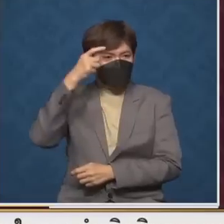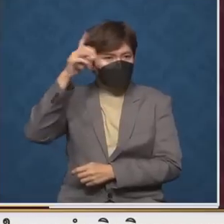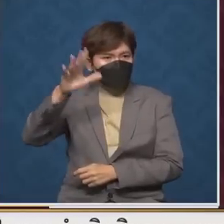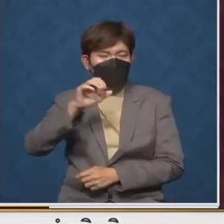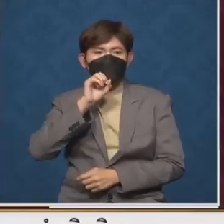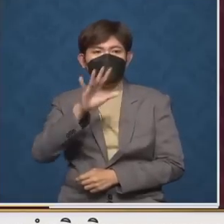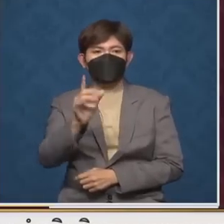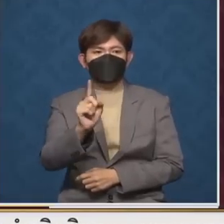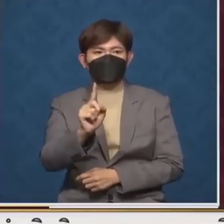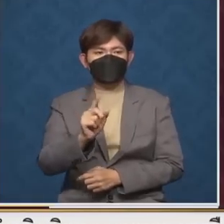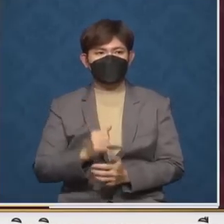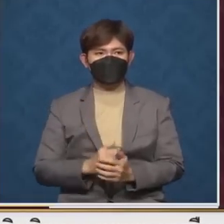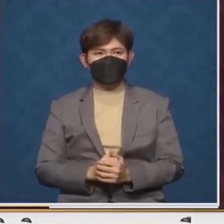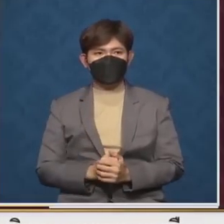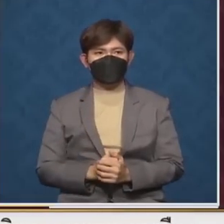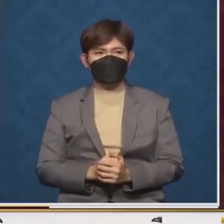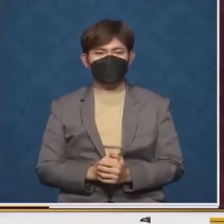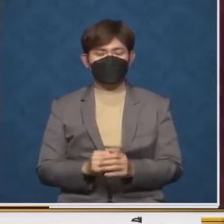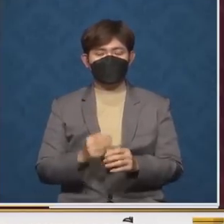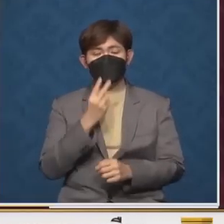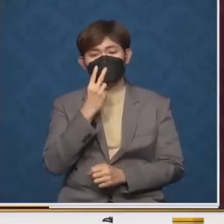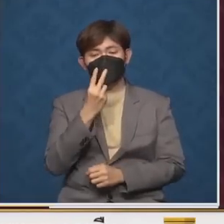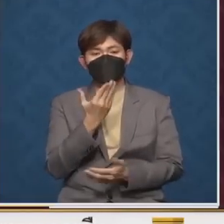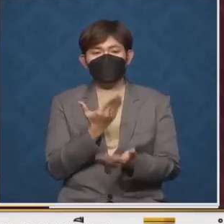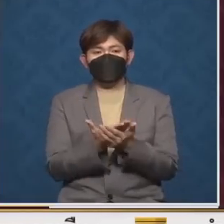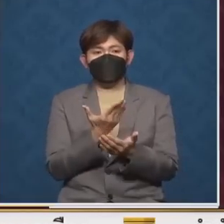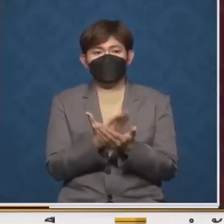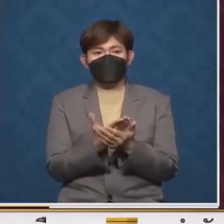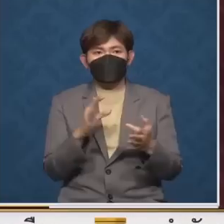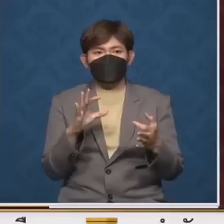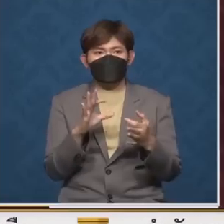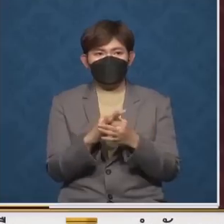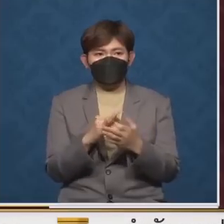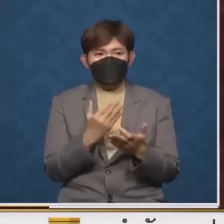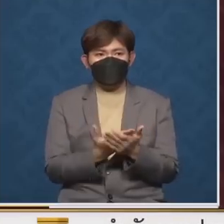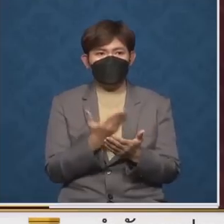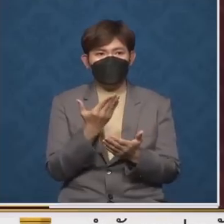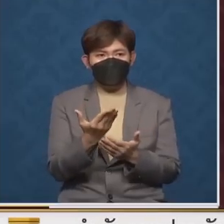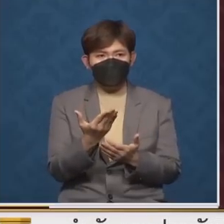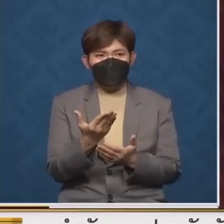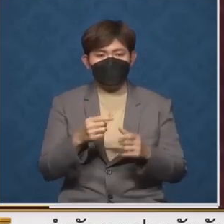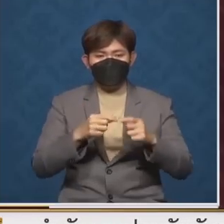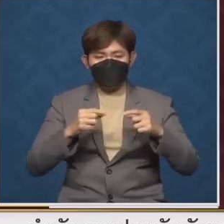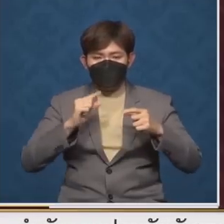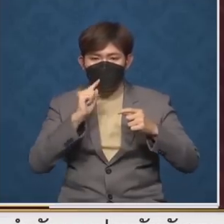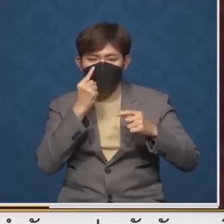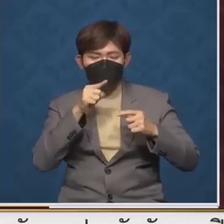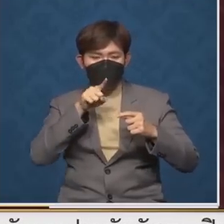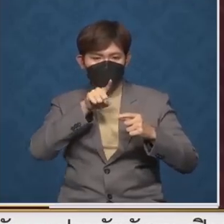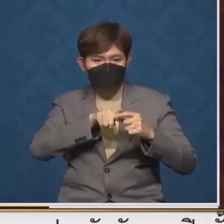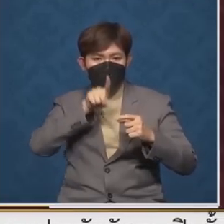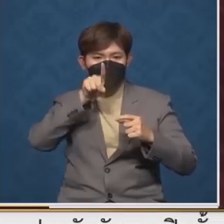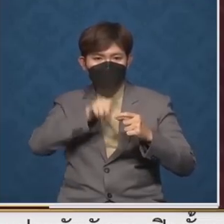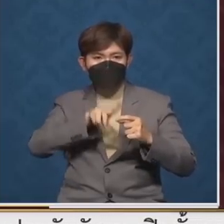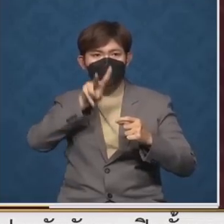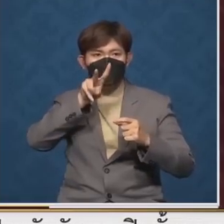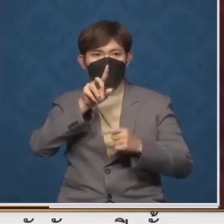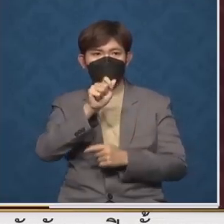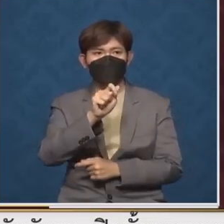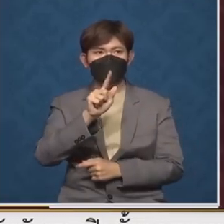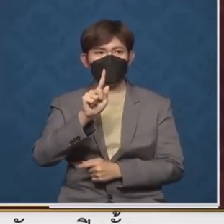ชมลมแทยจนวทบอกว่าเปิดราคาการซื้อขายชุดตรวจโวิดด้วยตัเองหอ ATK ยี่ห้อถ